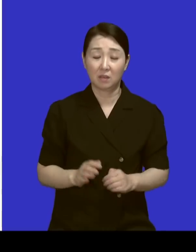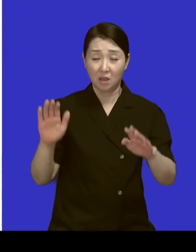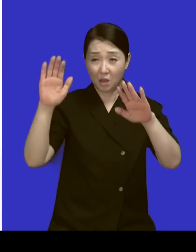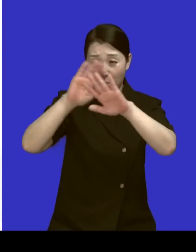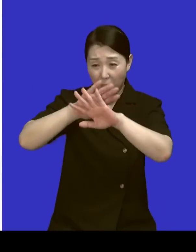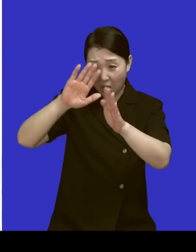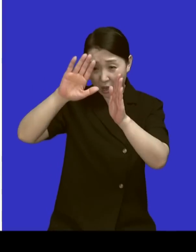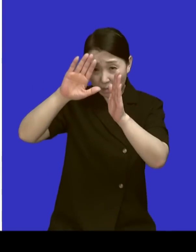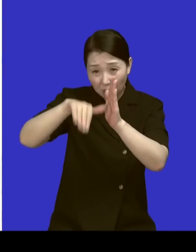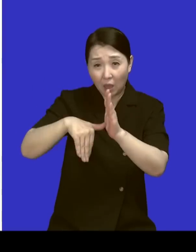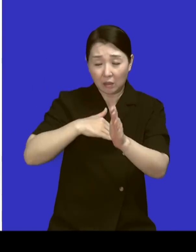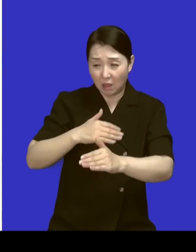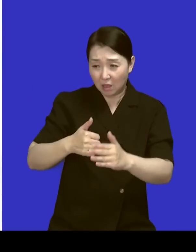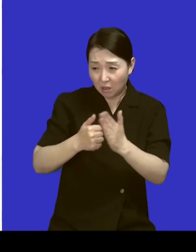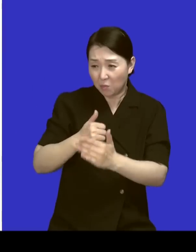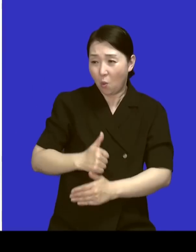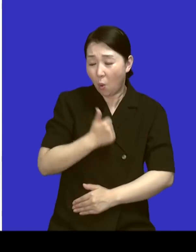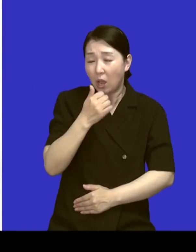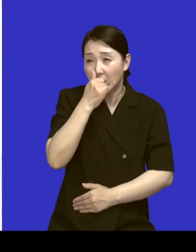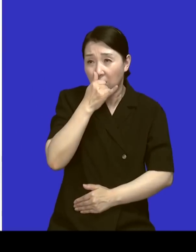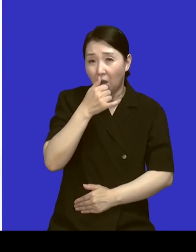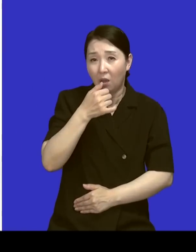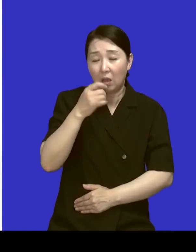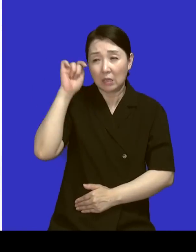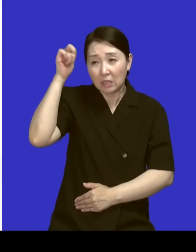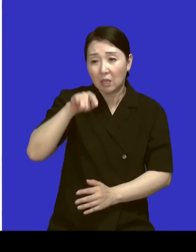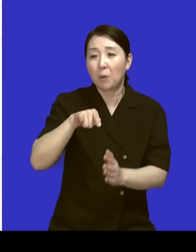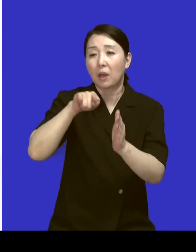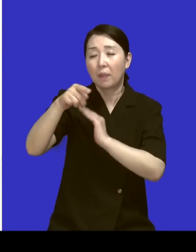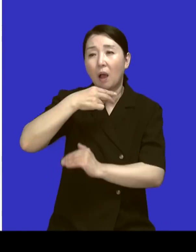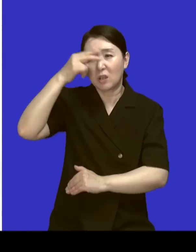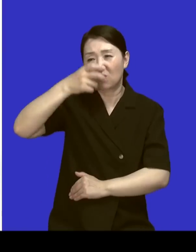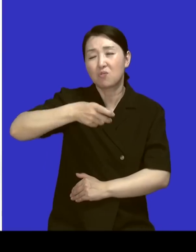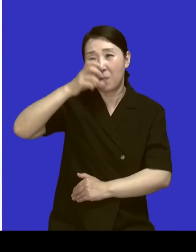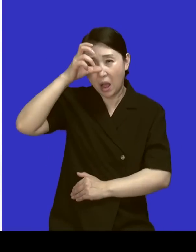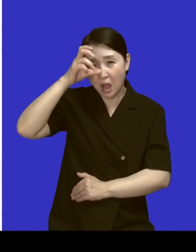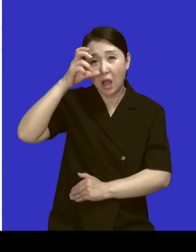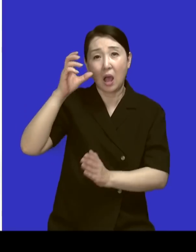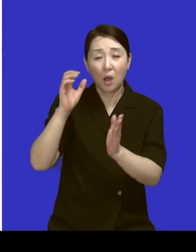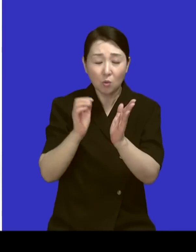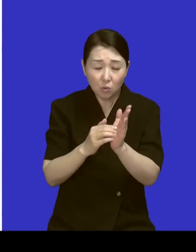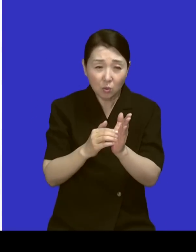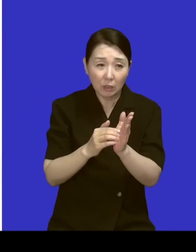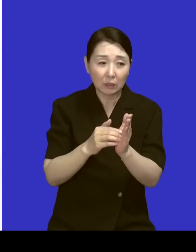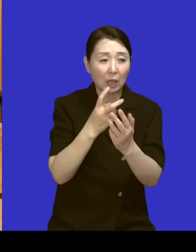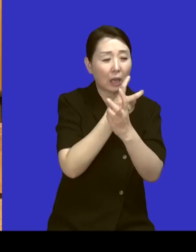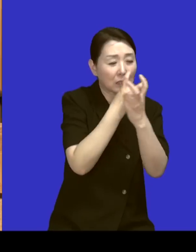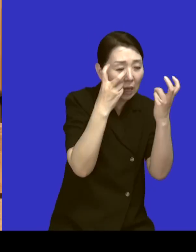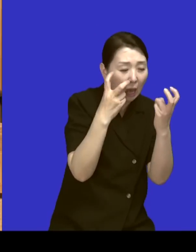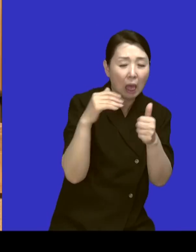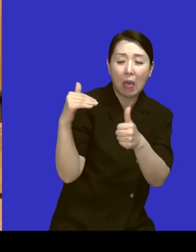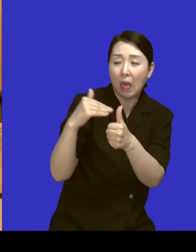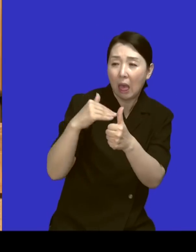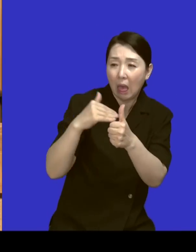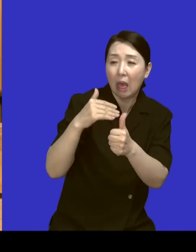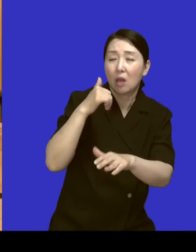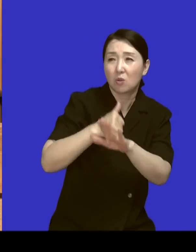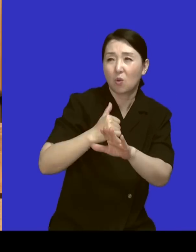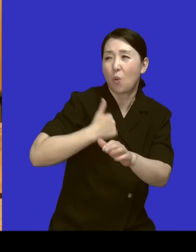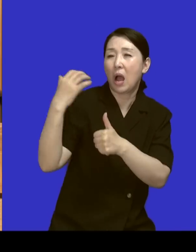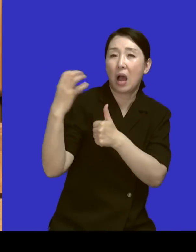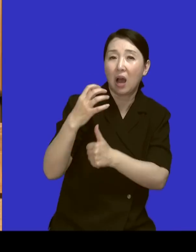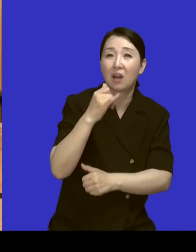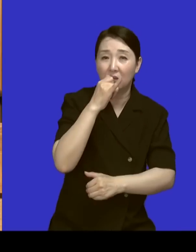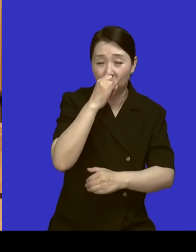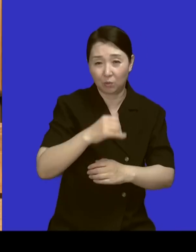화가 나시면은 음. 새벽에 나가서서 술에 취한 채로 들어오셔서 예. 자고 있는 절 깨워서 화를 푸시기도 했고요. 그럼 뭐 어린